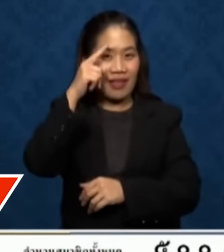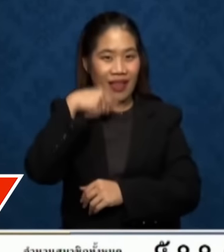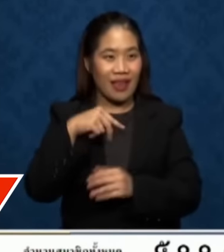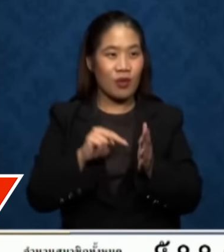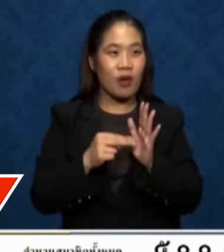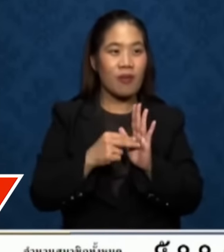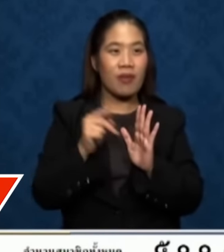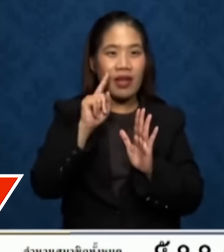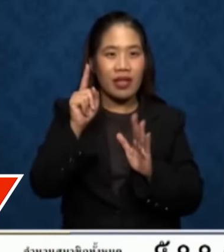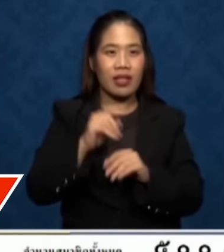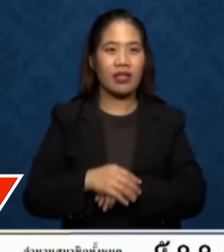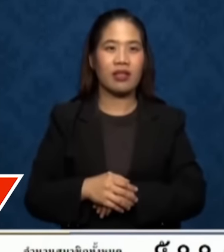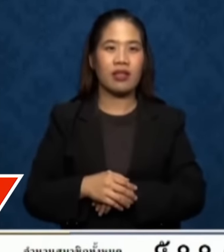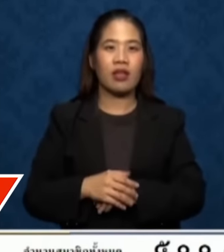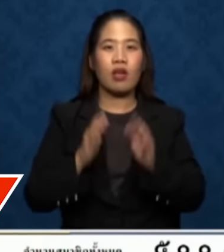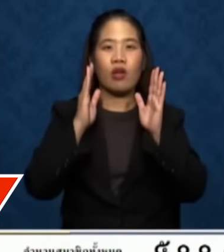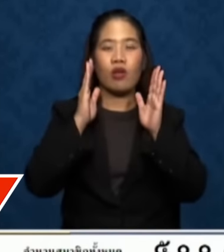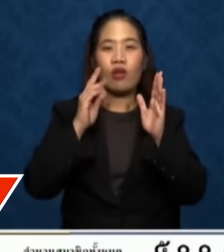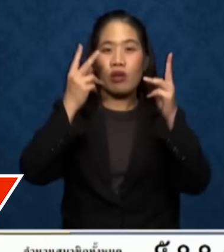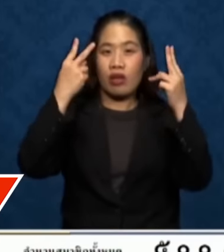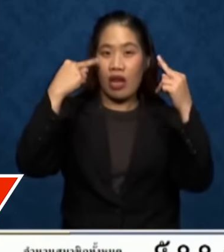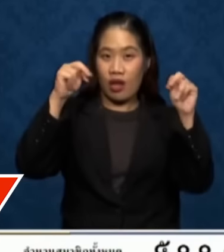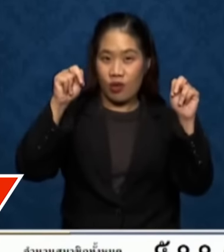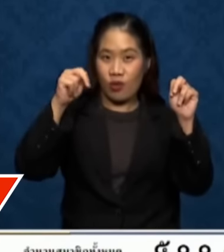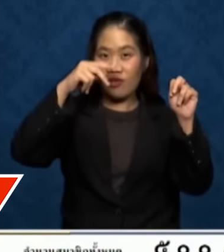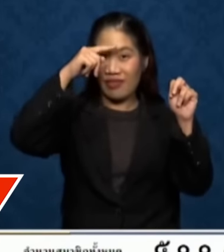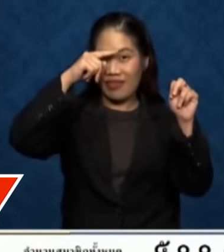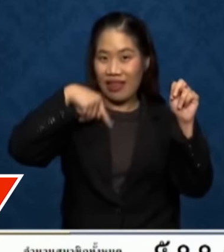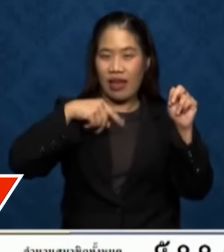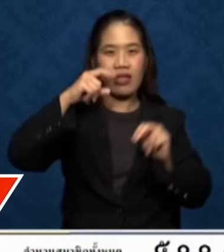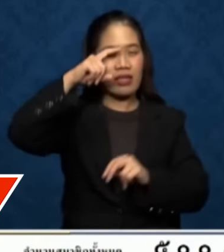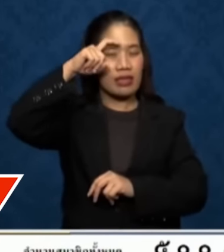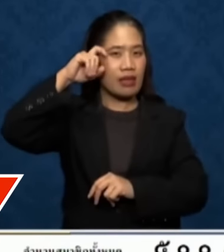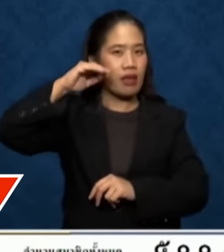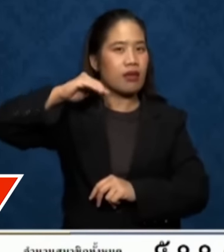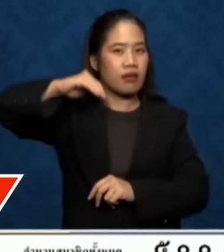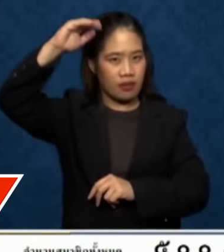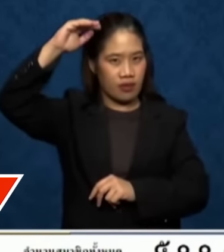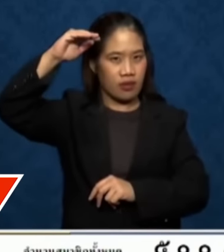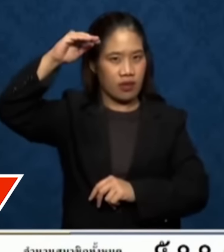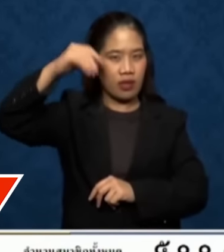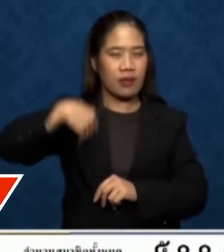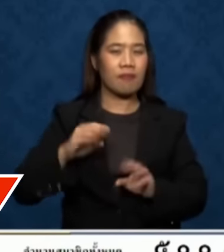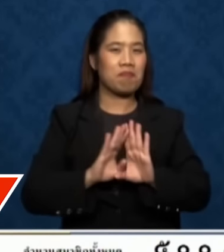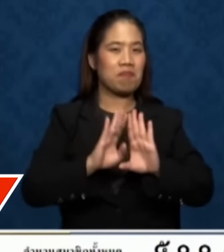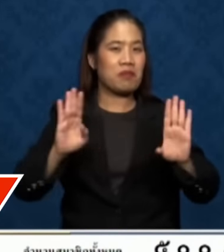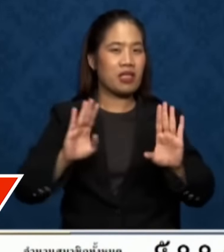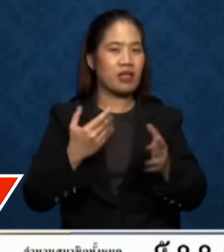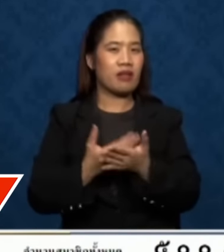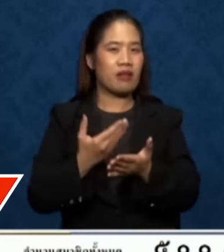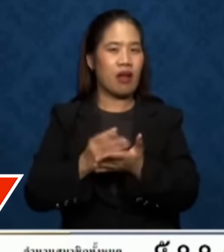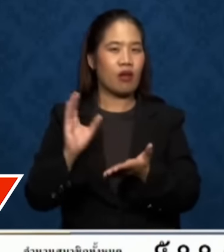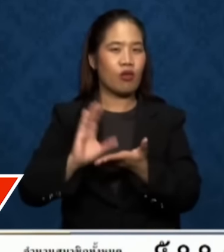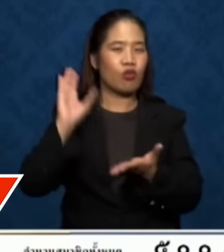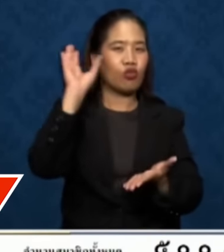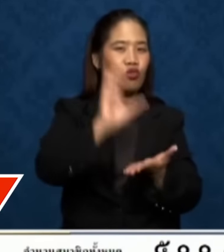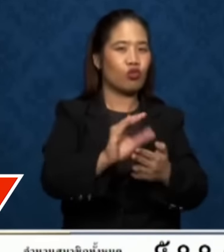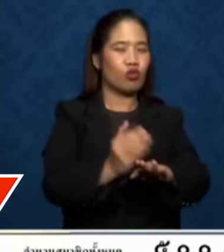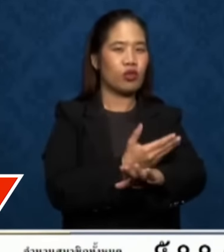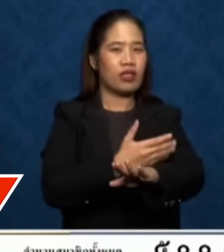ว่าเซลแมนนายกรัฐมนตรีเศรษฐาทวีสินเปิดการลงทุนธุรกิจในประเทศไท